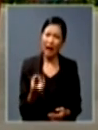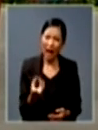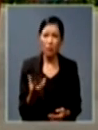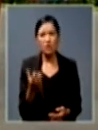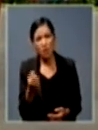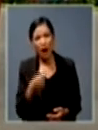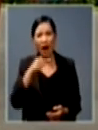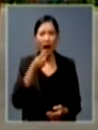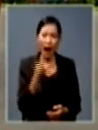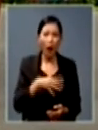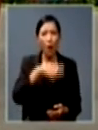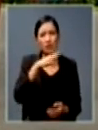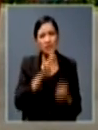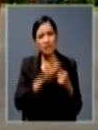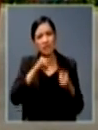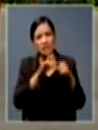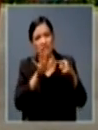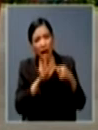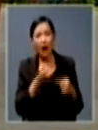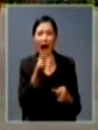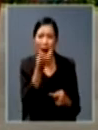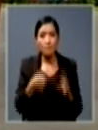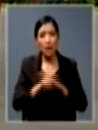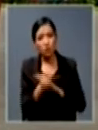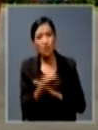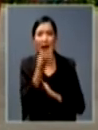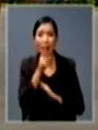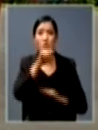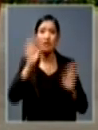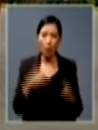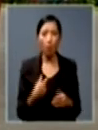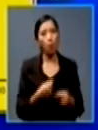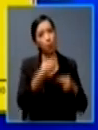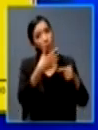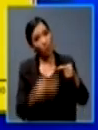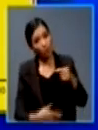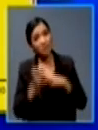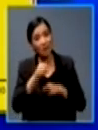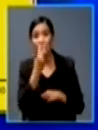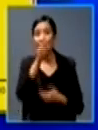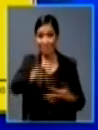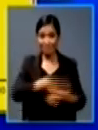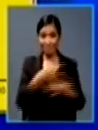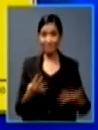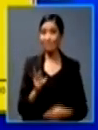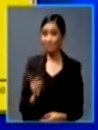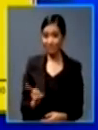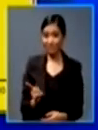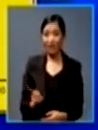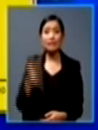ายังมีแบ่งอีกนะข้าวหอมมะลิข้าวปทุมข้าวชัยนาทข้าวสารพัดสารพันนะฮะ ไปดูตารางกันเลยนะคะให้ดู